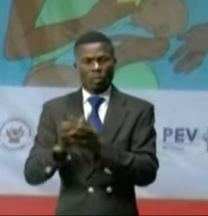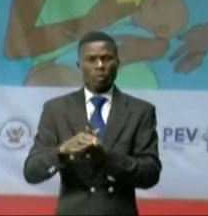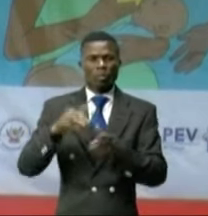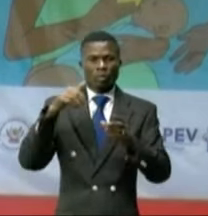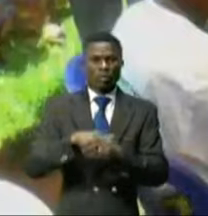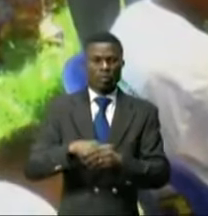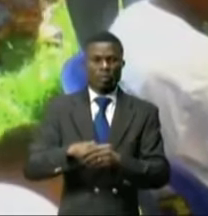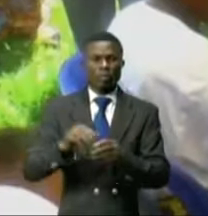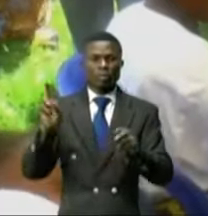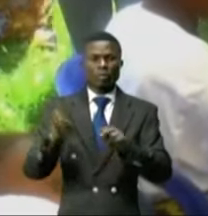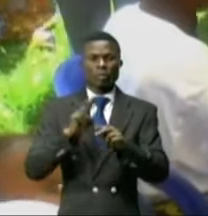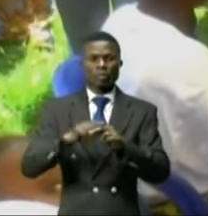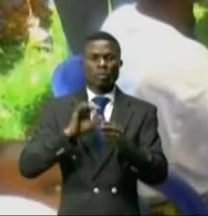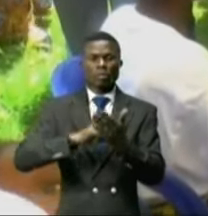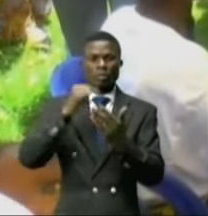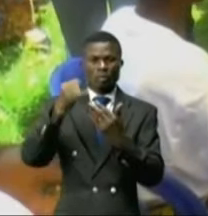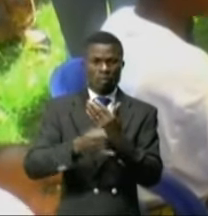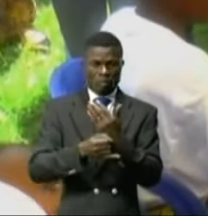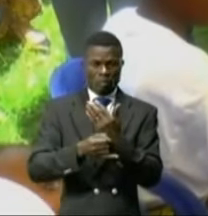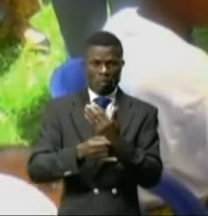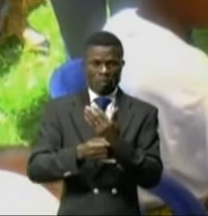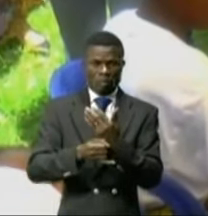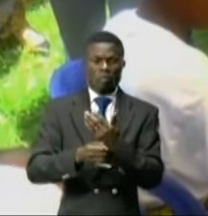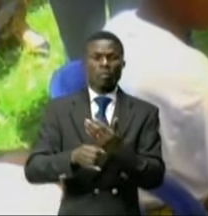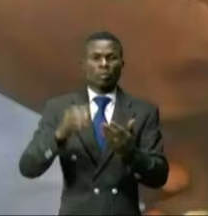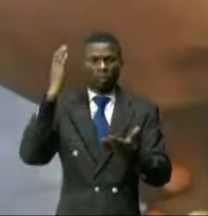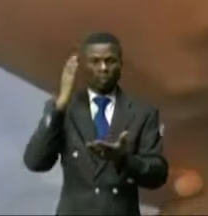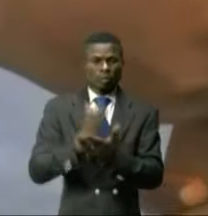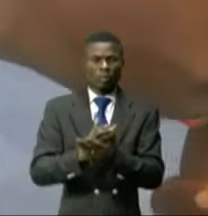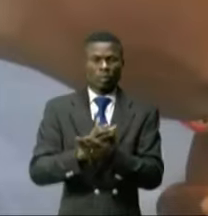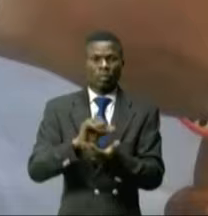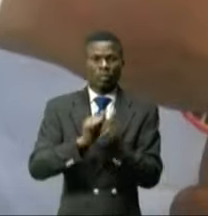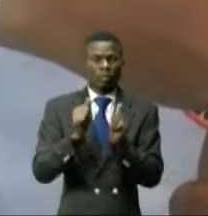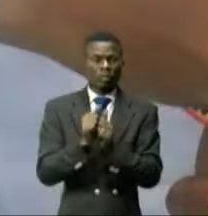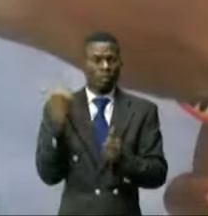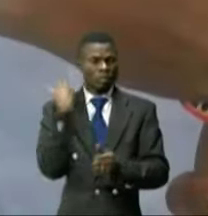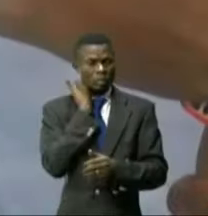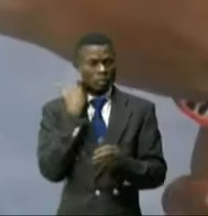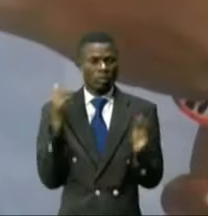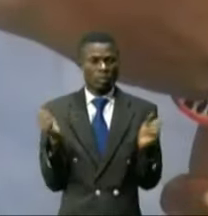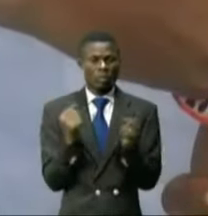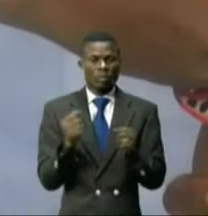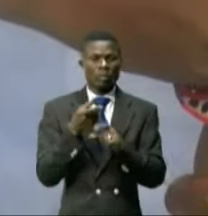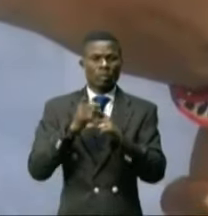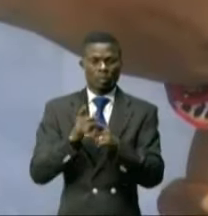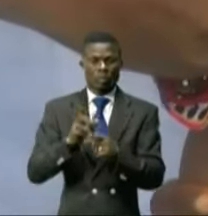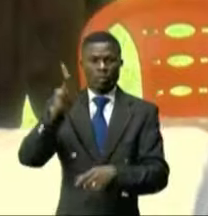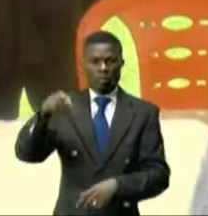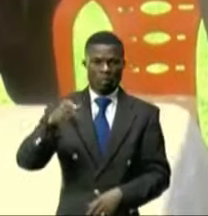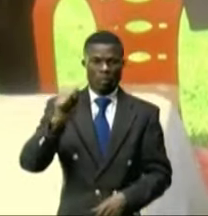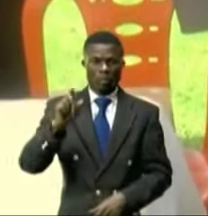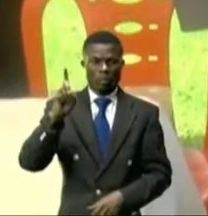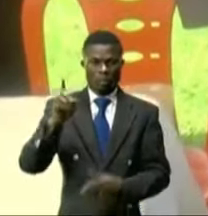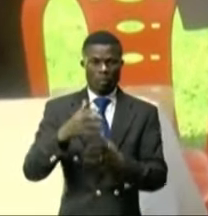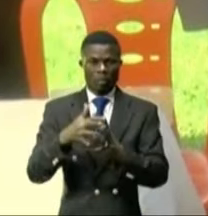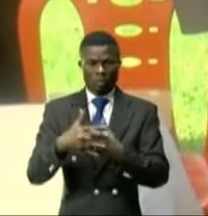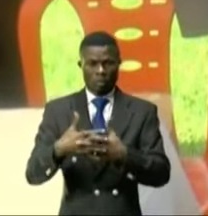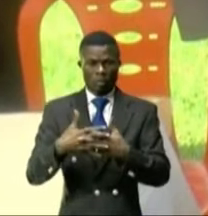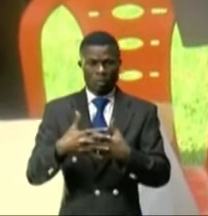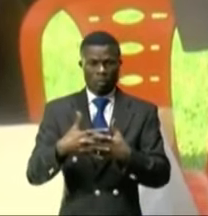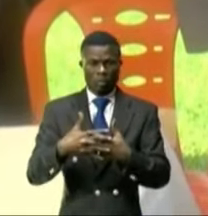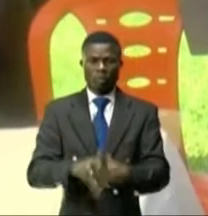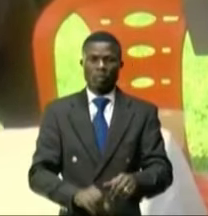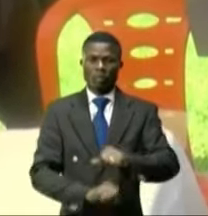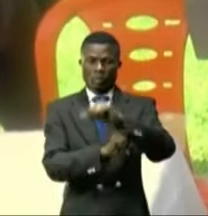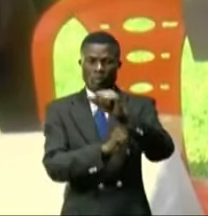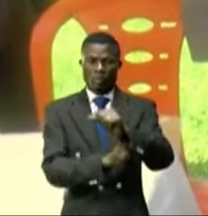de la mise en œuvre du projet Chimio-prévention paludisme pérenne, CPP, initié par PAT, partenaire d'appui à la santé à